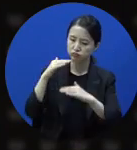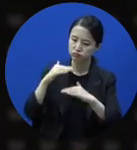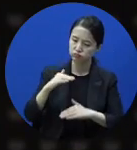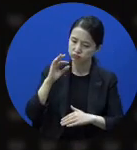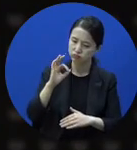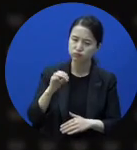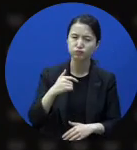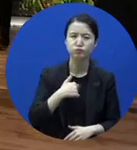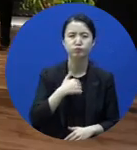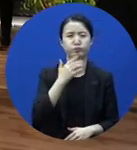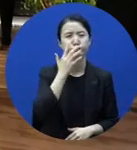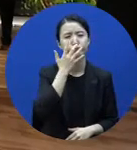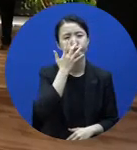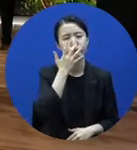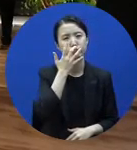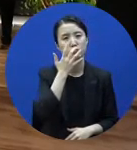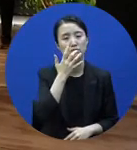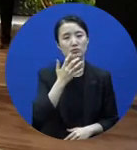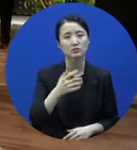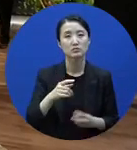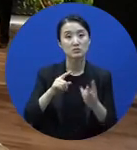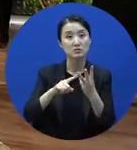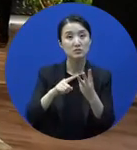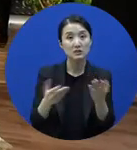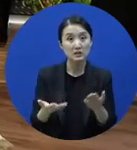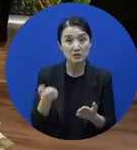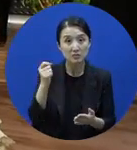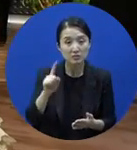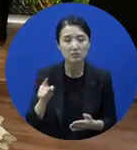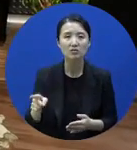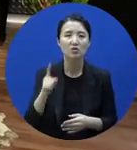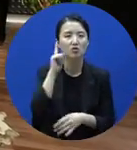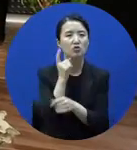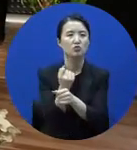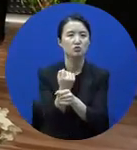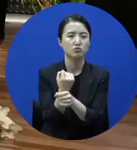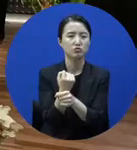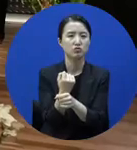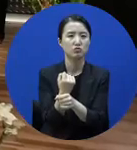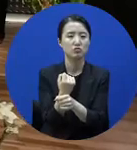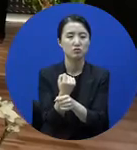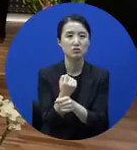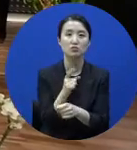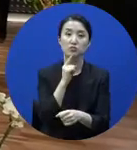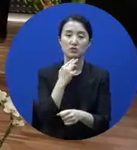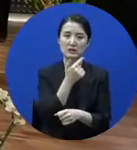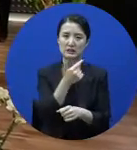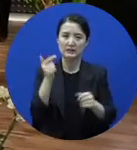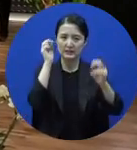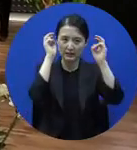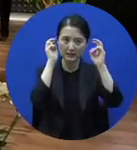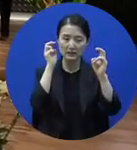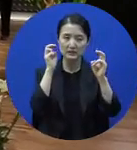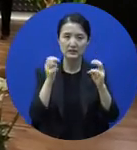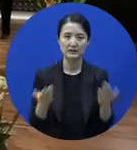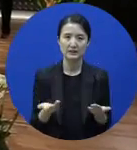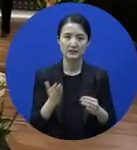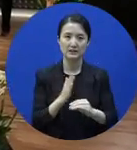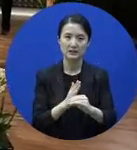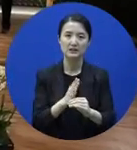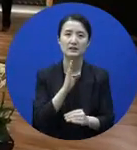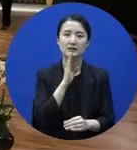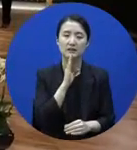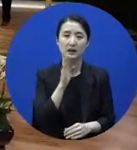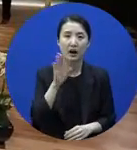연구원이잖아요. 연구원이다 보니까 많은 연구 중에 일부분을 좀 하고 있는 거죠. 되게 큰 기업의 일을 하고 있지만 또 하나 보면 그 사람이 밖에